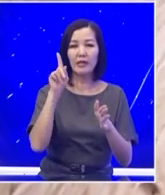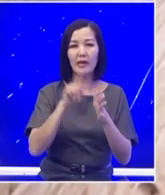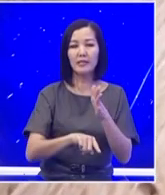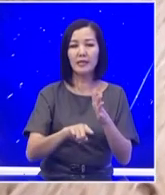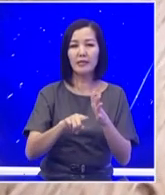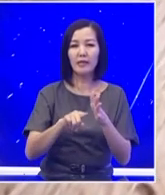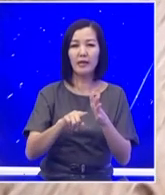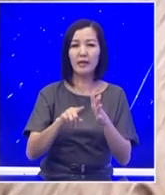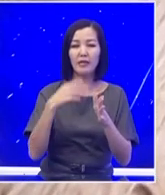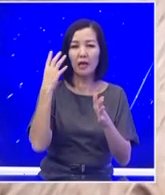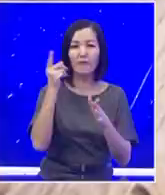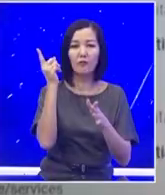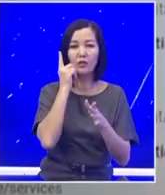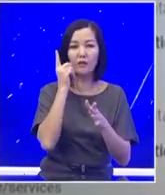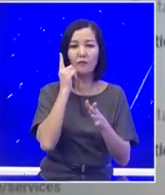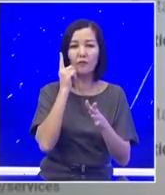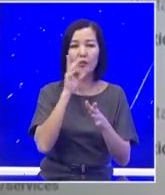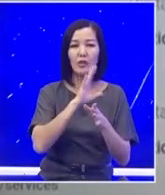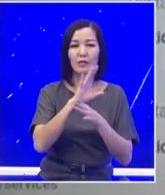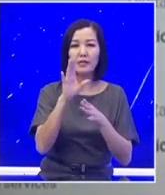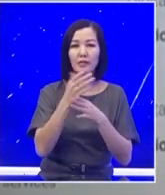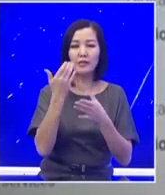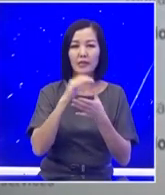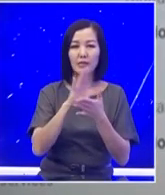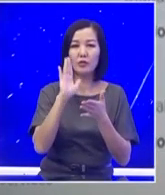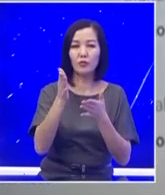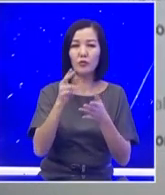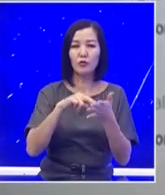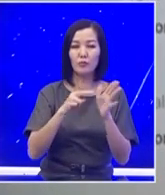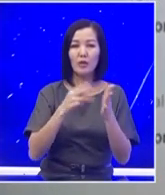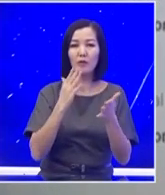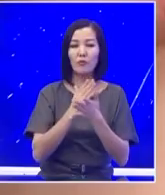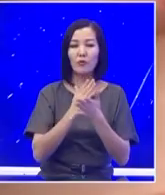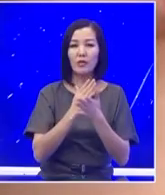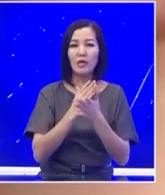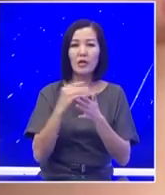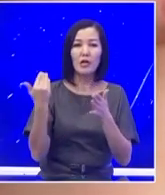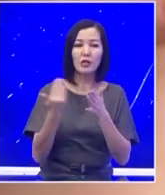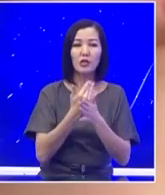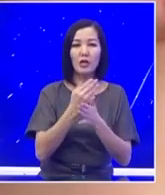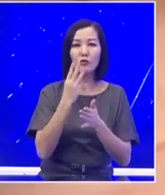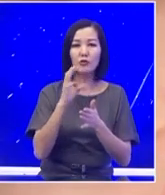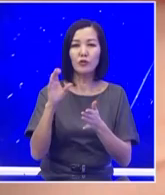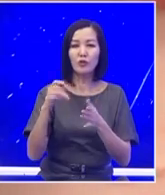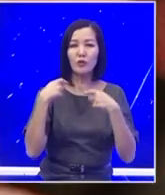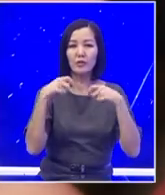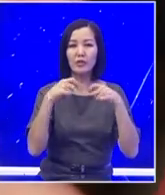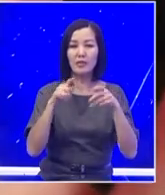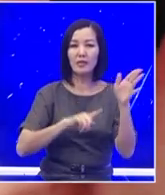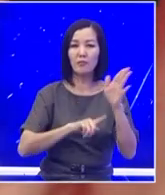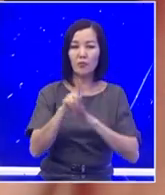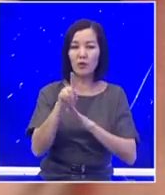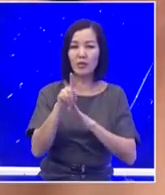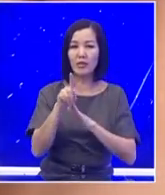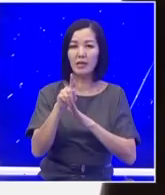SE 2 немесе iPhone 9 өнімдерін таныстыруды жоспарлап отыр. Жаңа гаджет 3 сәуірден бастап сатылымға шықпақ.